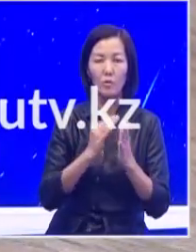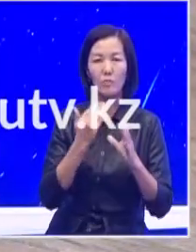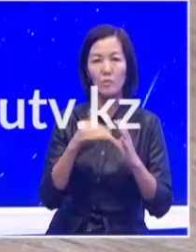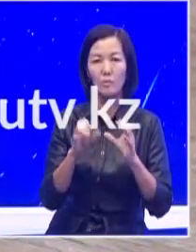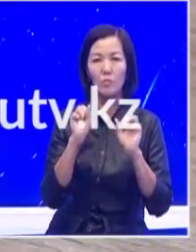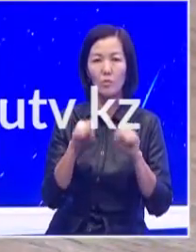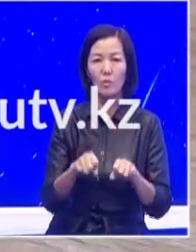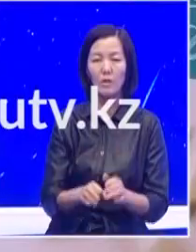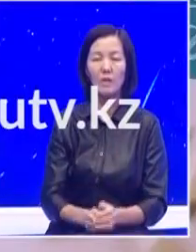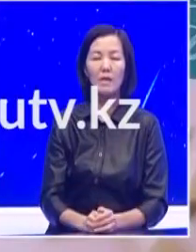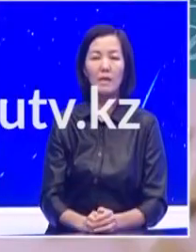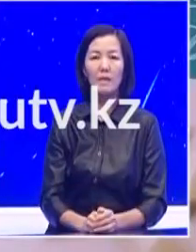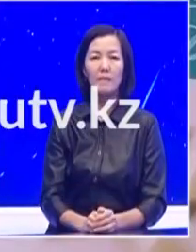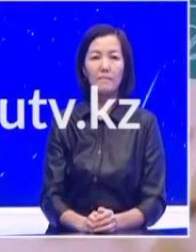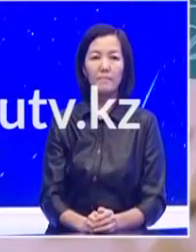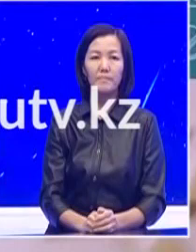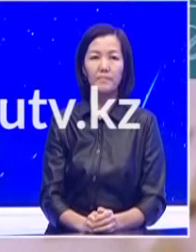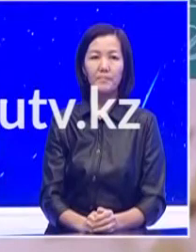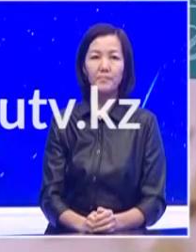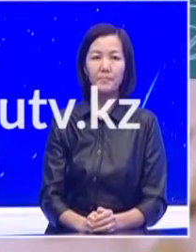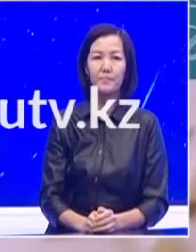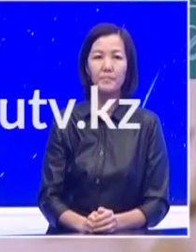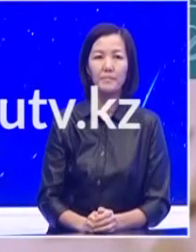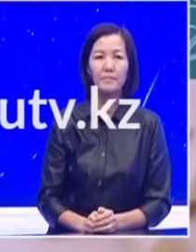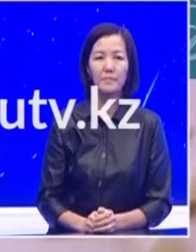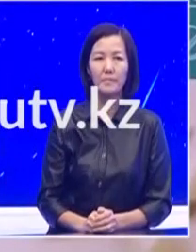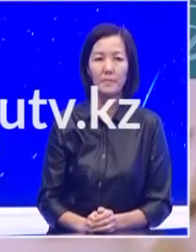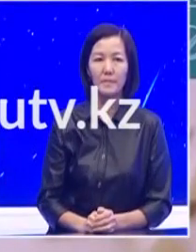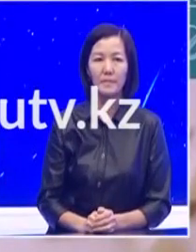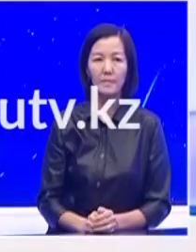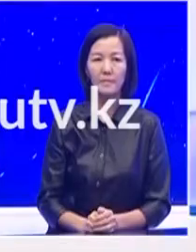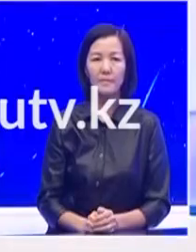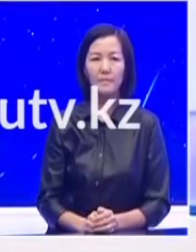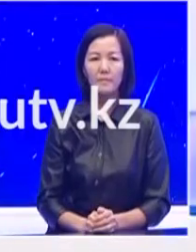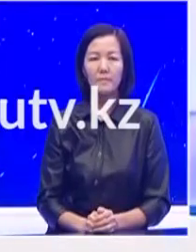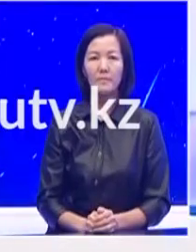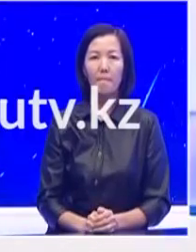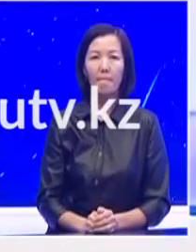Мадина Берікқызы, Жайық Құрманбаев, Ержан Дүйсен, Жетісу телеарнасы.